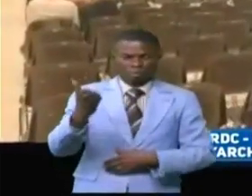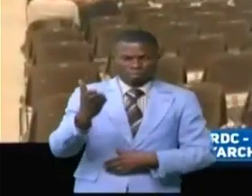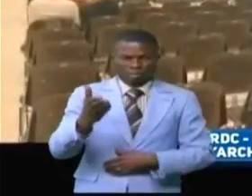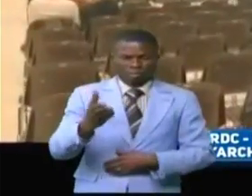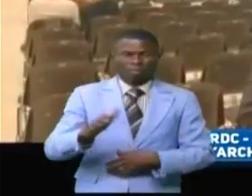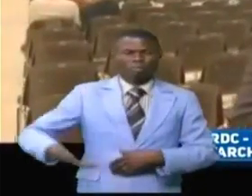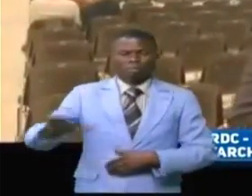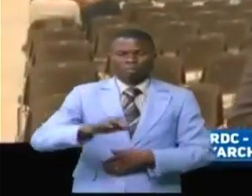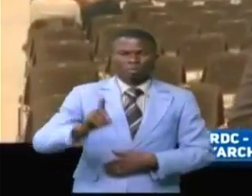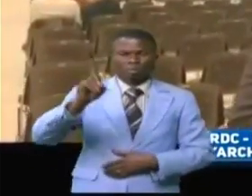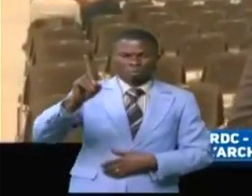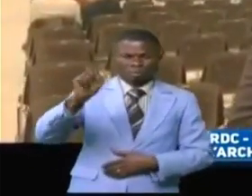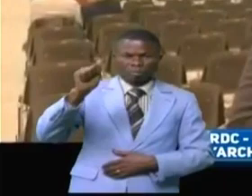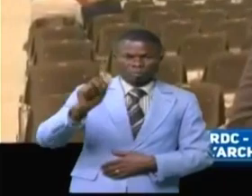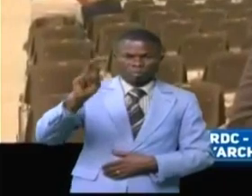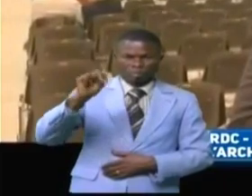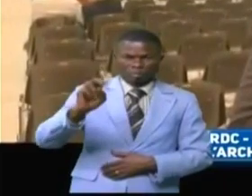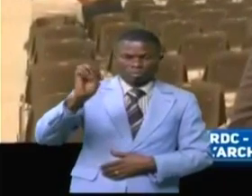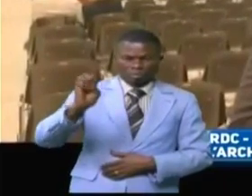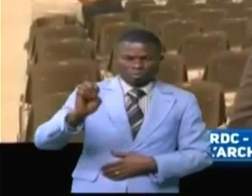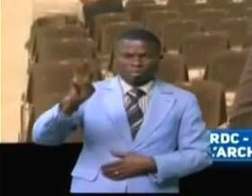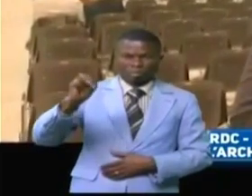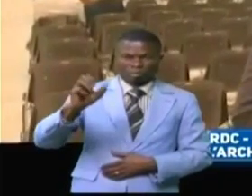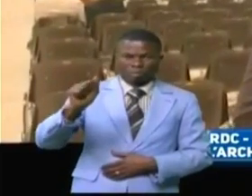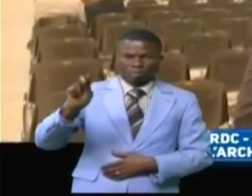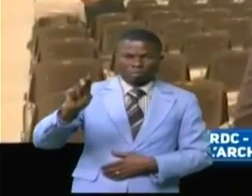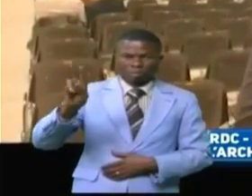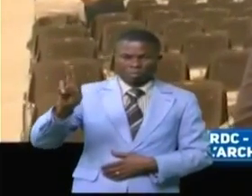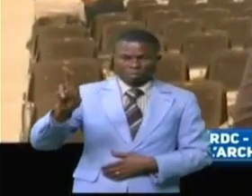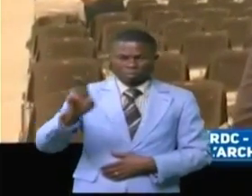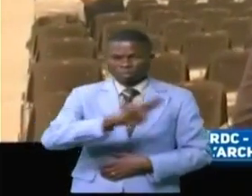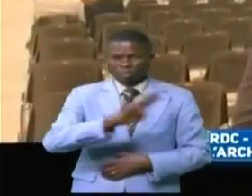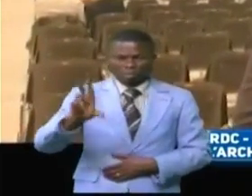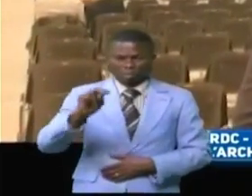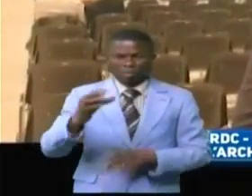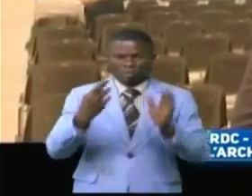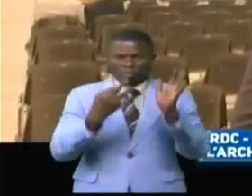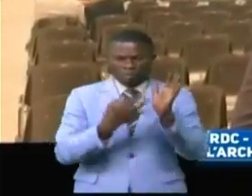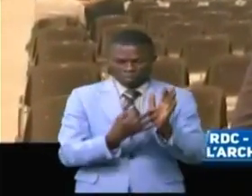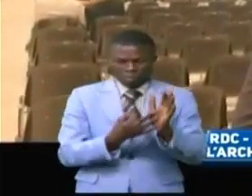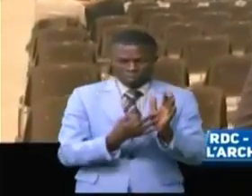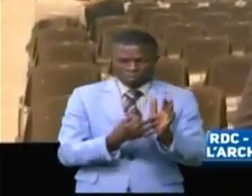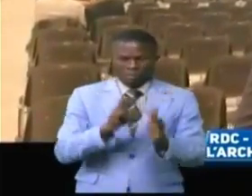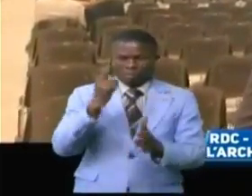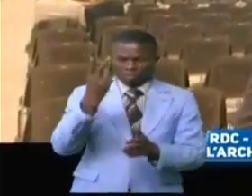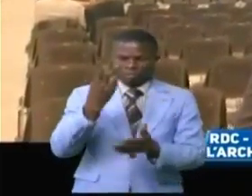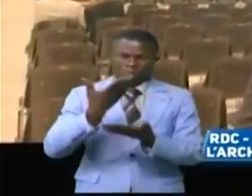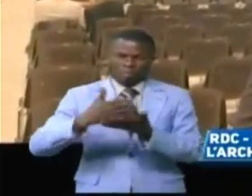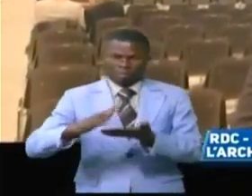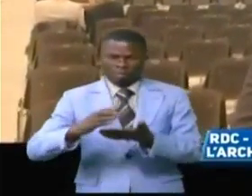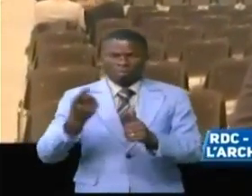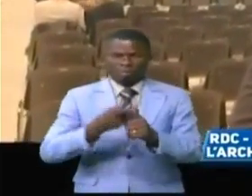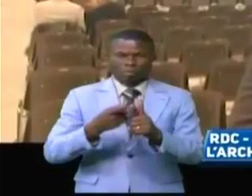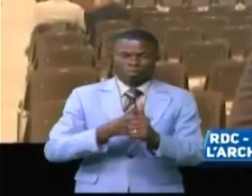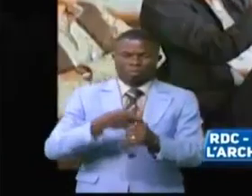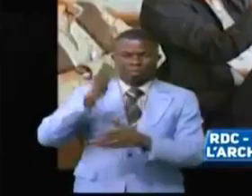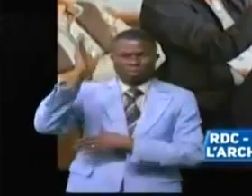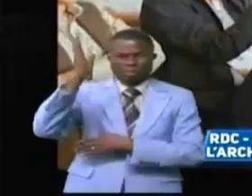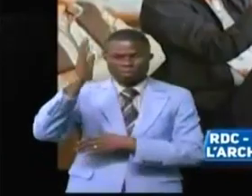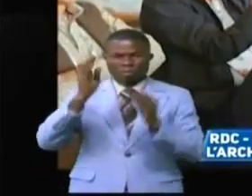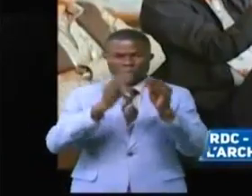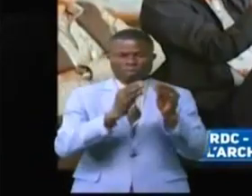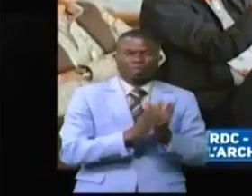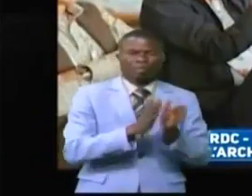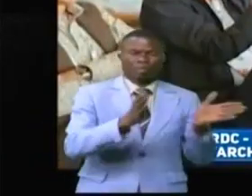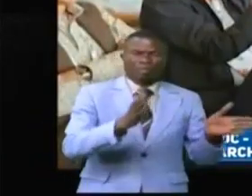Danemark, tenues du 2 au 9 août 2023, ont été organisées en deux épisodes, à savoir les congrès et l'Assemblée